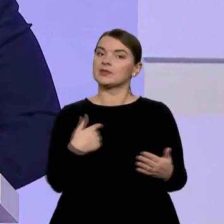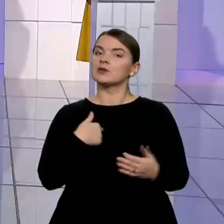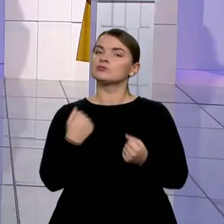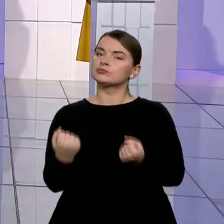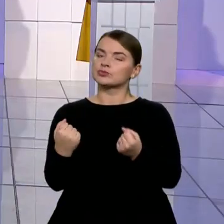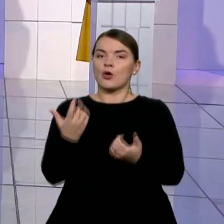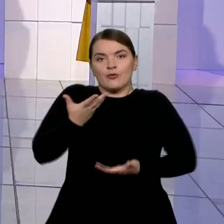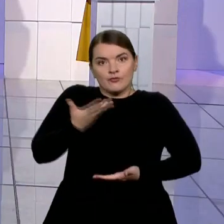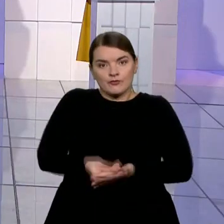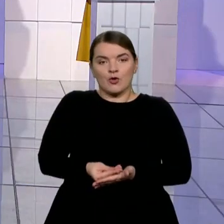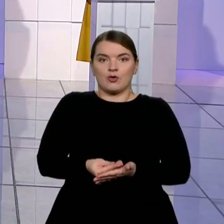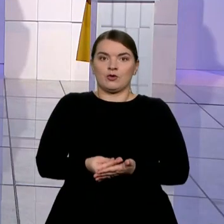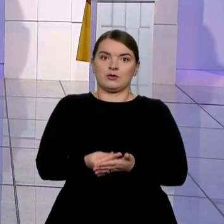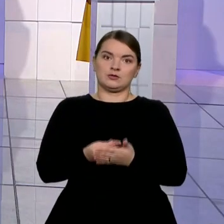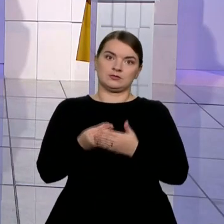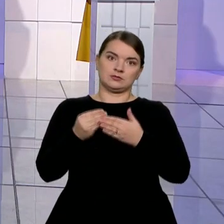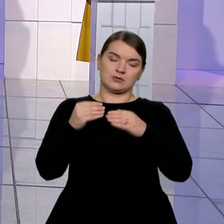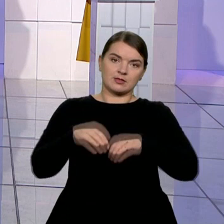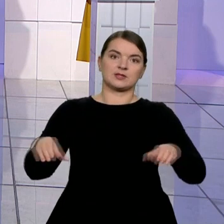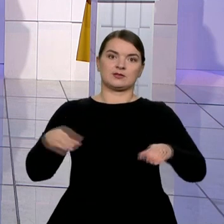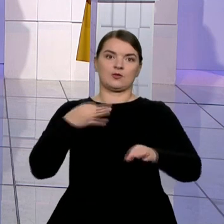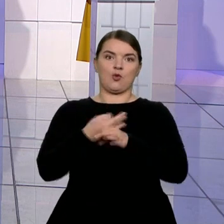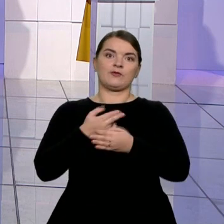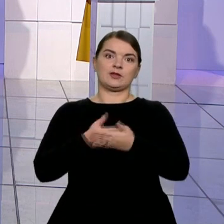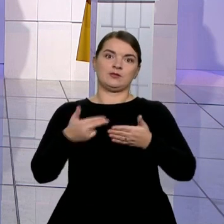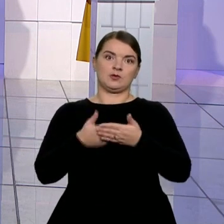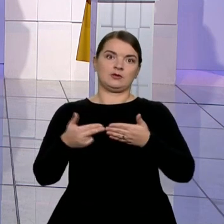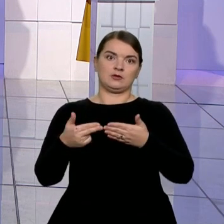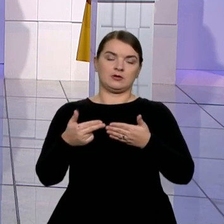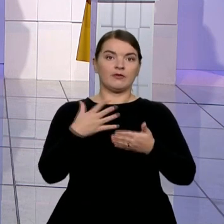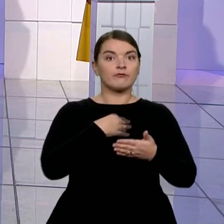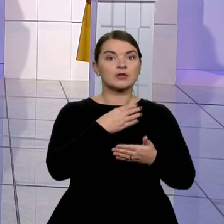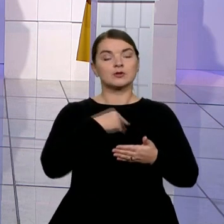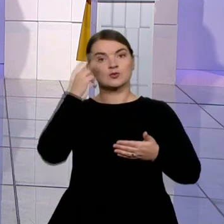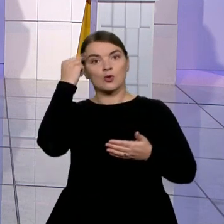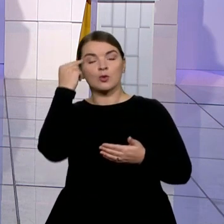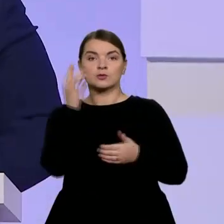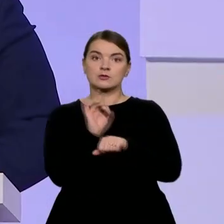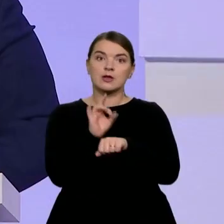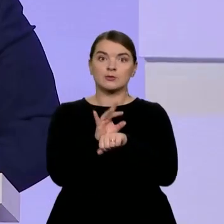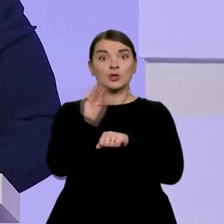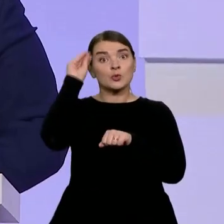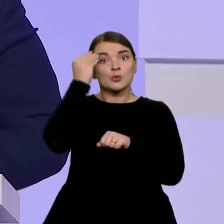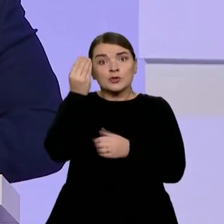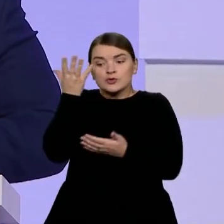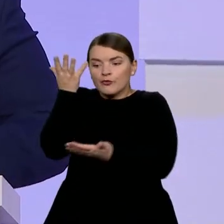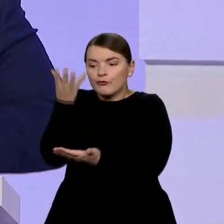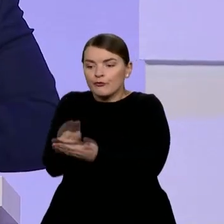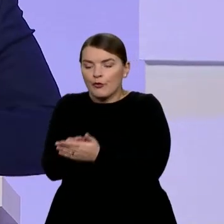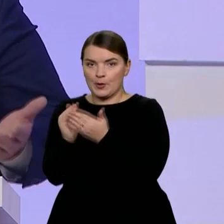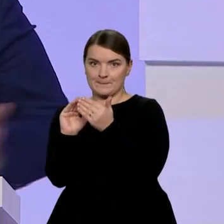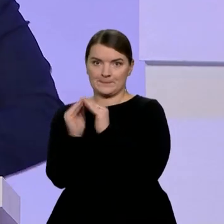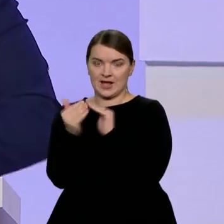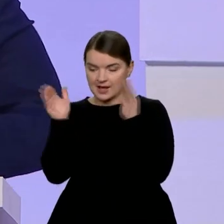savo įstaigą, kuri pritrauktų investuotus, kaip turi Vilnius, Kaunas, Klaipėda, kuri rūpintis tik tai mūsų miesto interesais, o ne